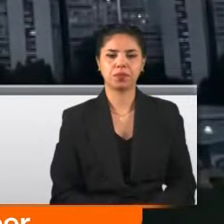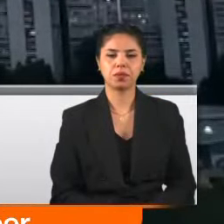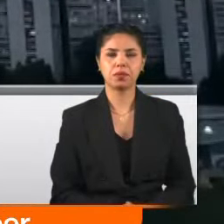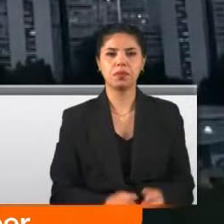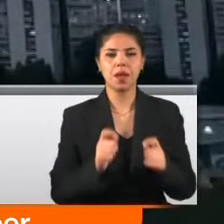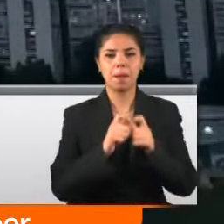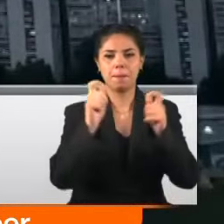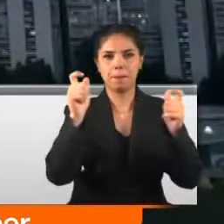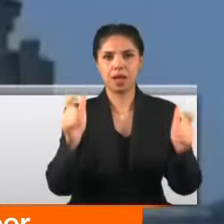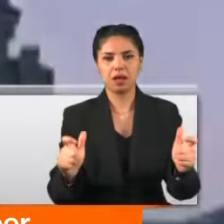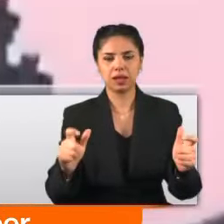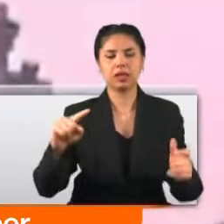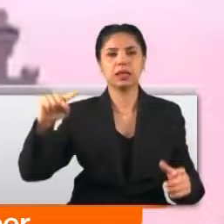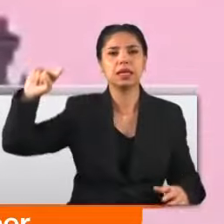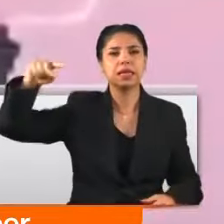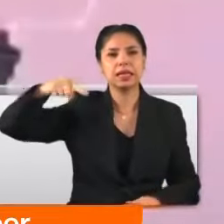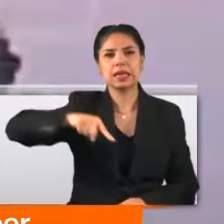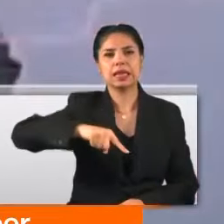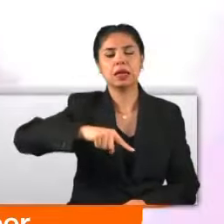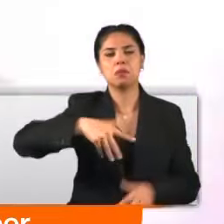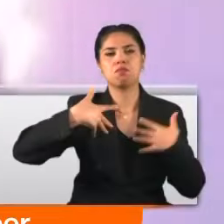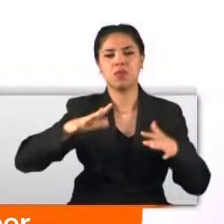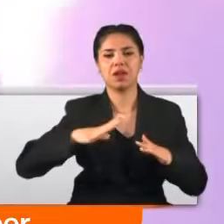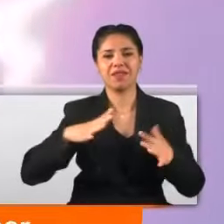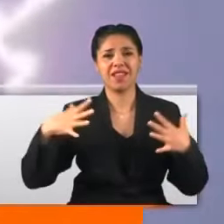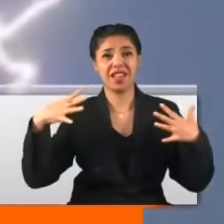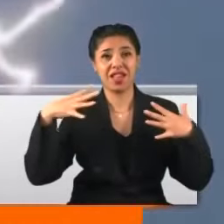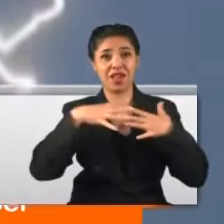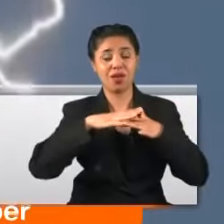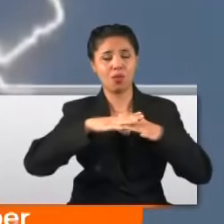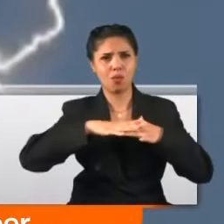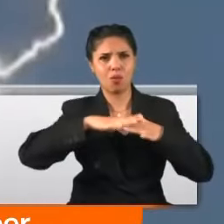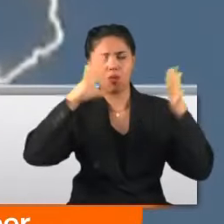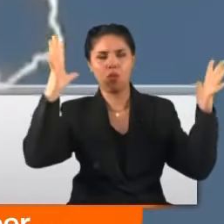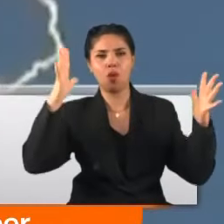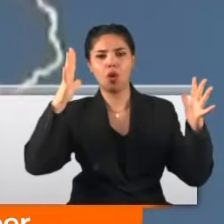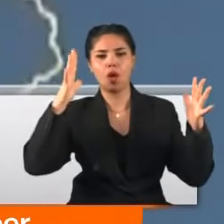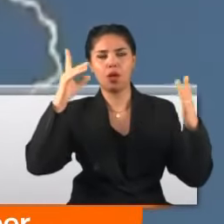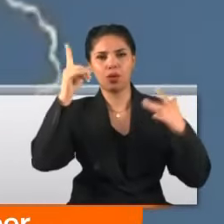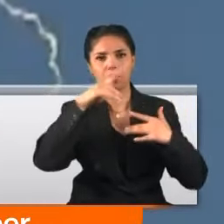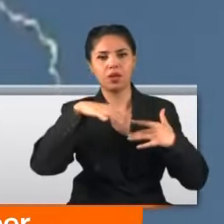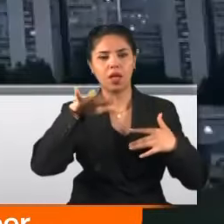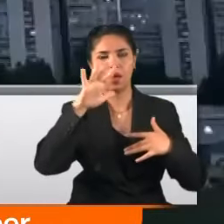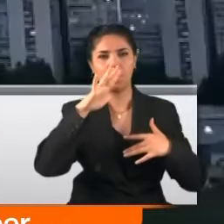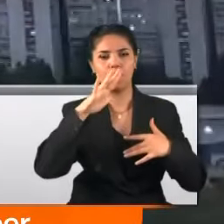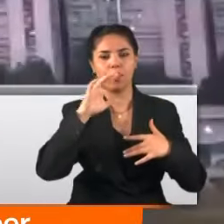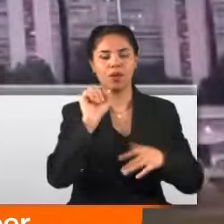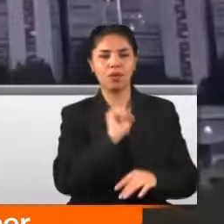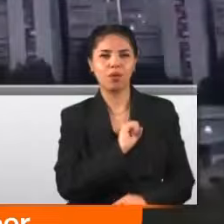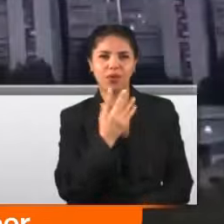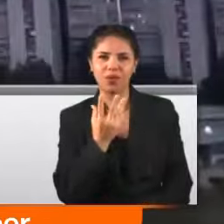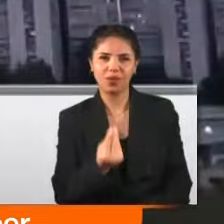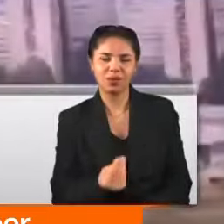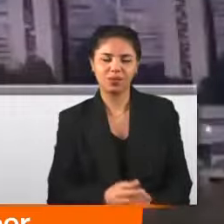Belgrad'da ise yıldırım paniği yaşandı. Gecenin karanlığını aydınlatan doğa olayı yürekleri ağza getirdi.